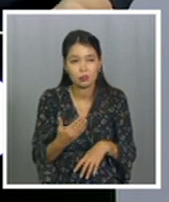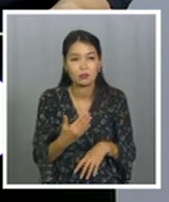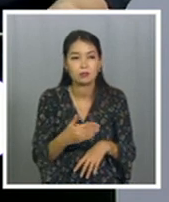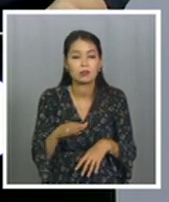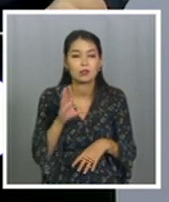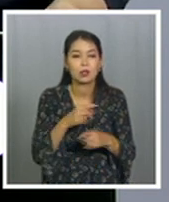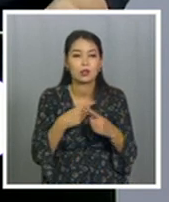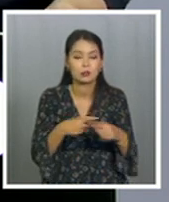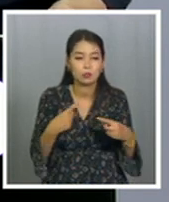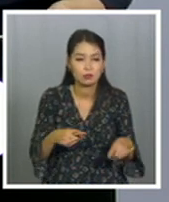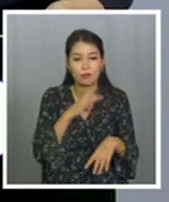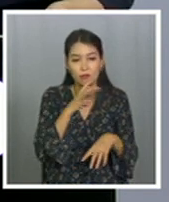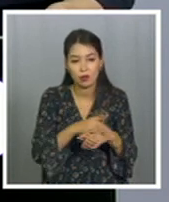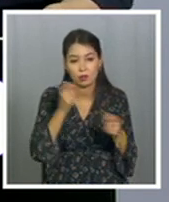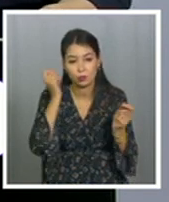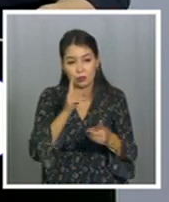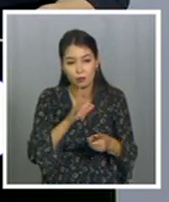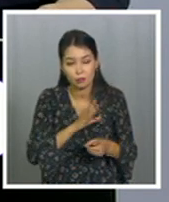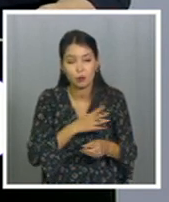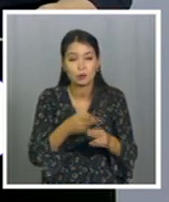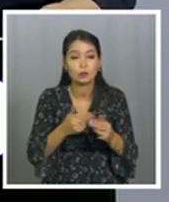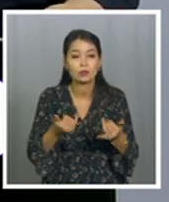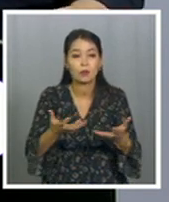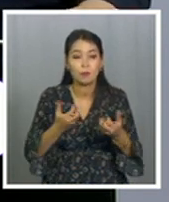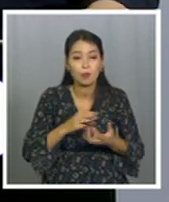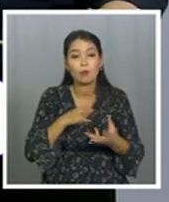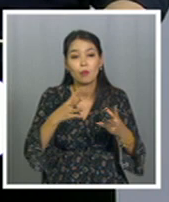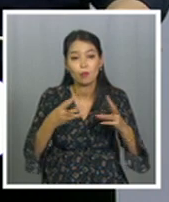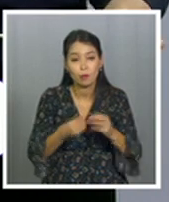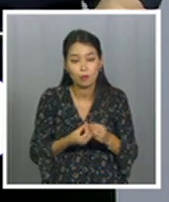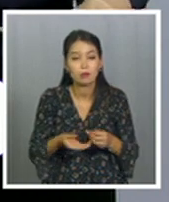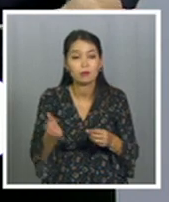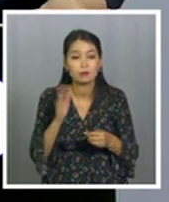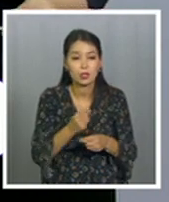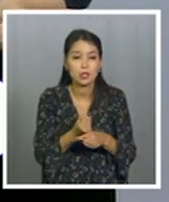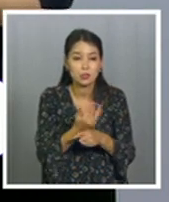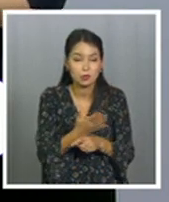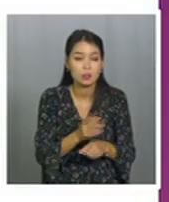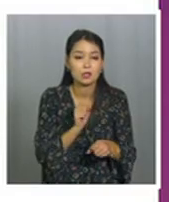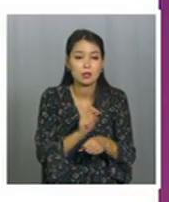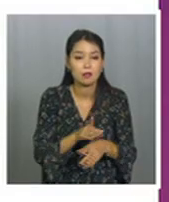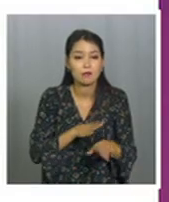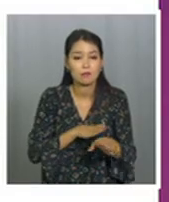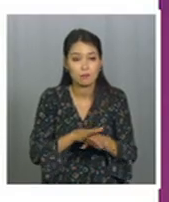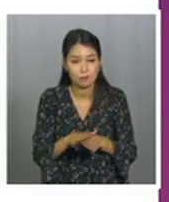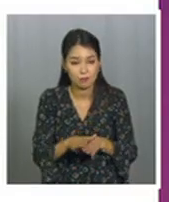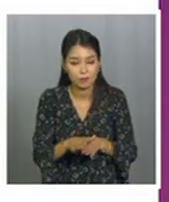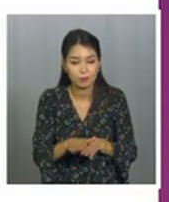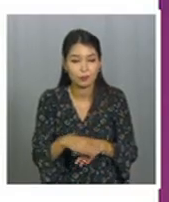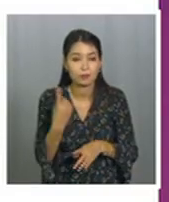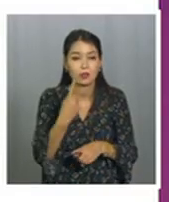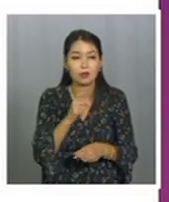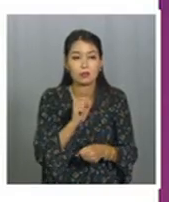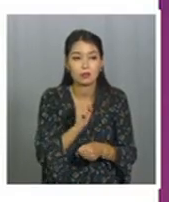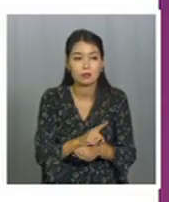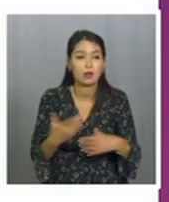факторлар туралы түсіндік. Осы алған білімімізді қорытындылай отырып, біз бірнеше тапсырмалар орындайық. Бірінші тапсырма.